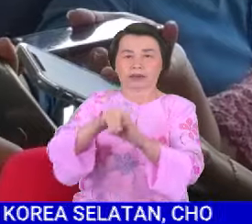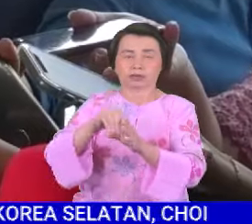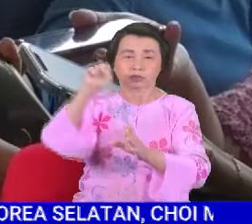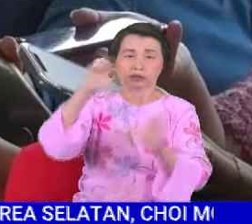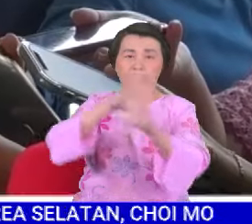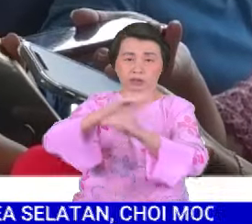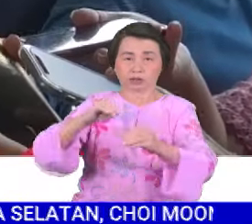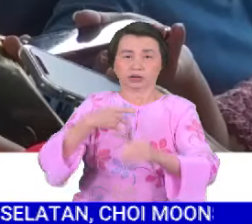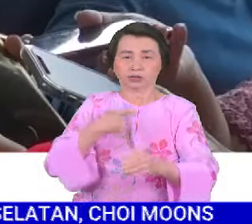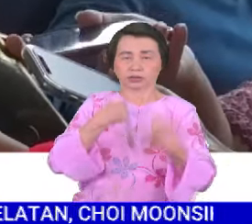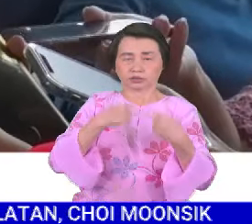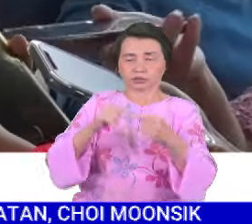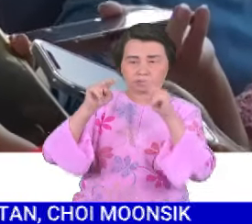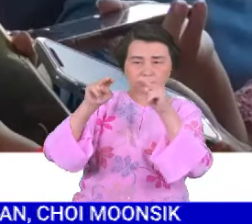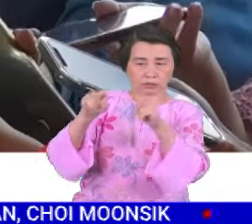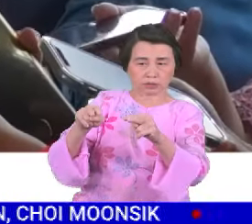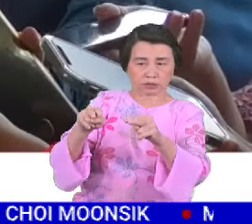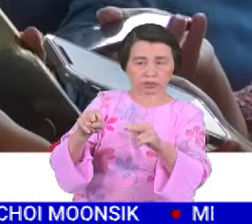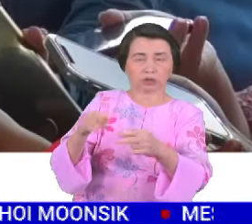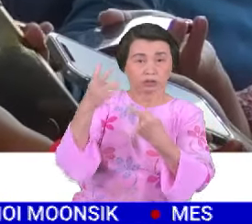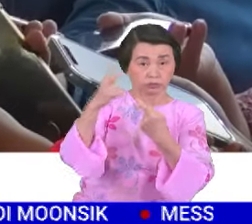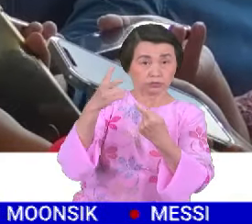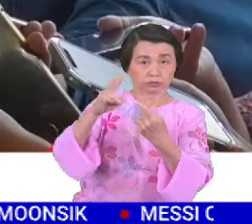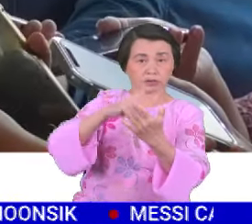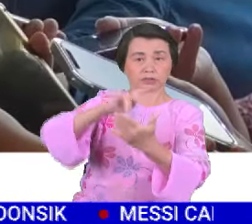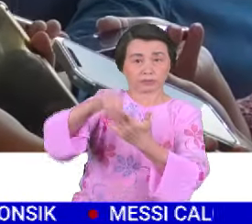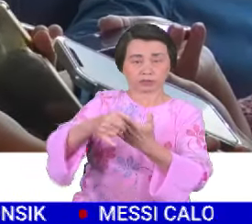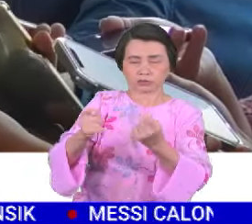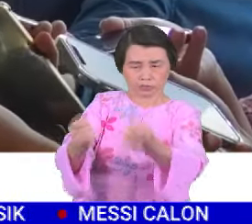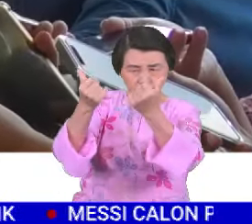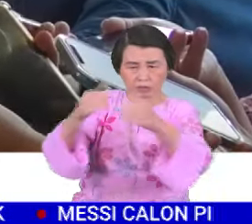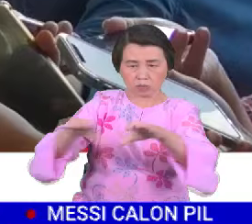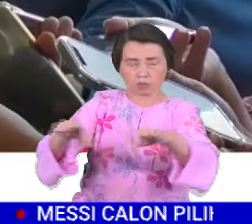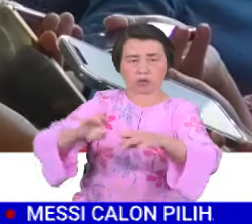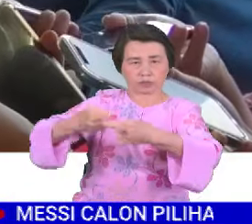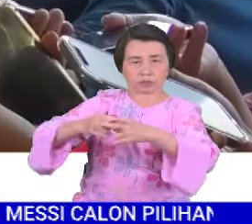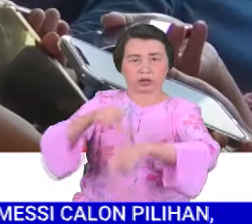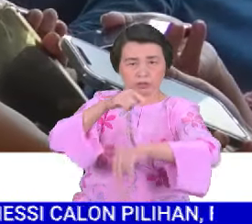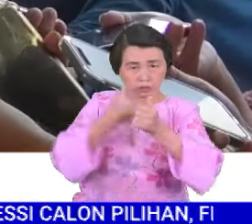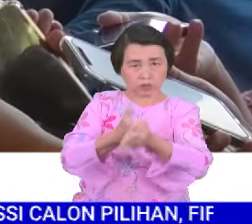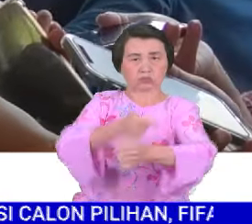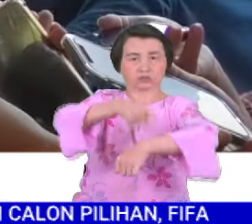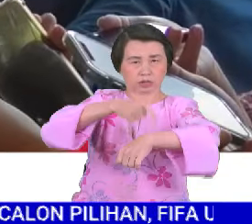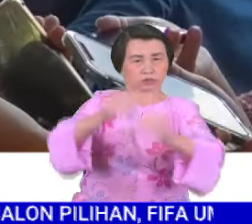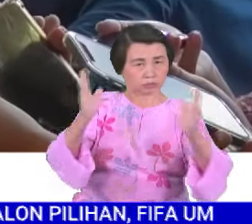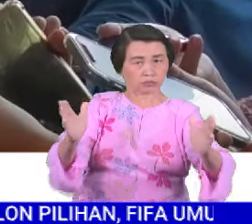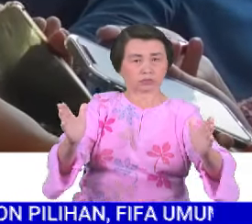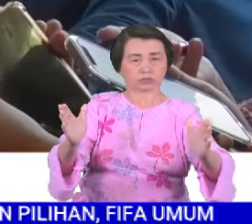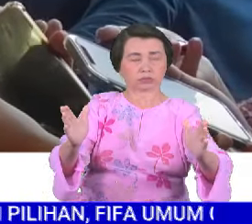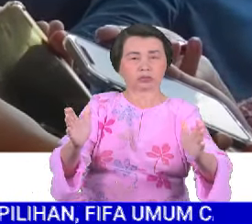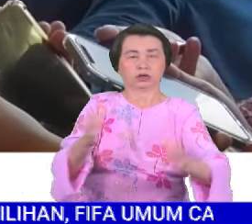Ya? Jadi kita sedang lihat dan nak pastikan 17 ini disegerakan mengikut tempoh masa supaya kita